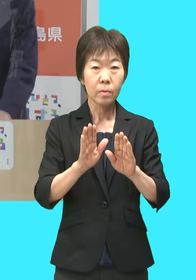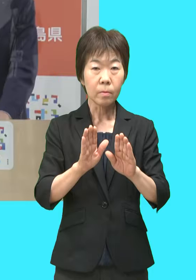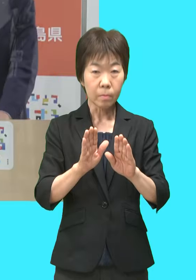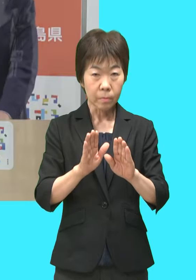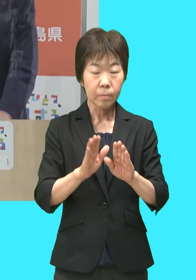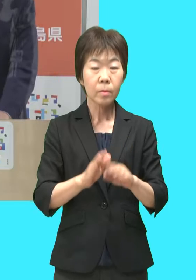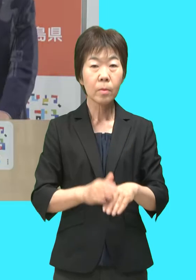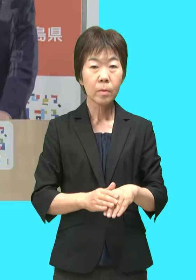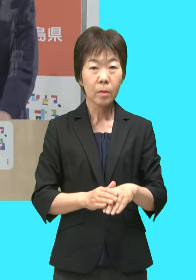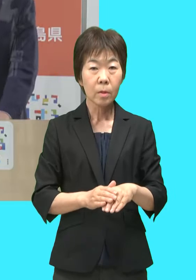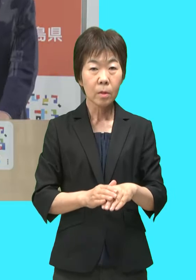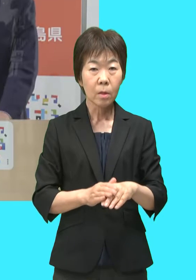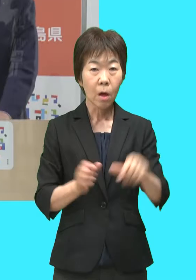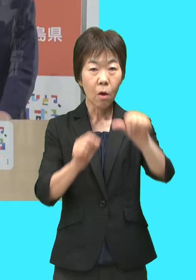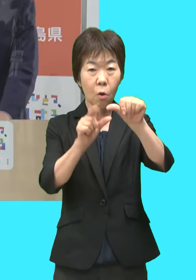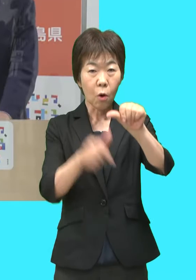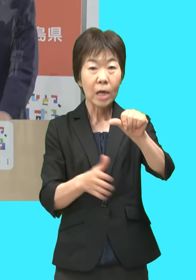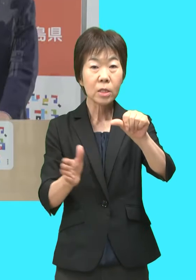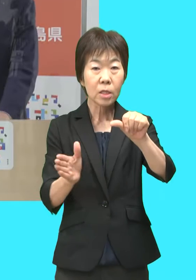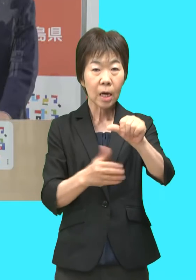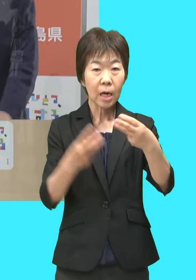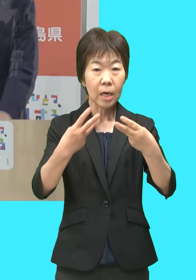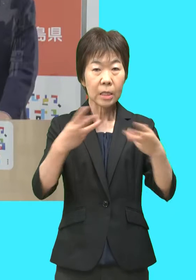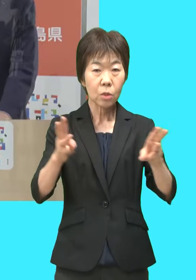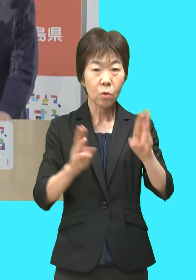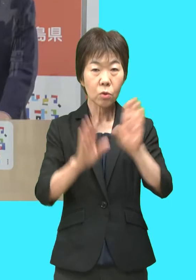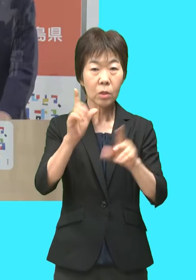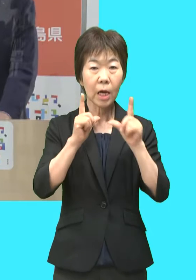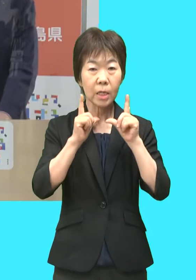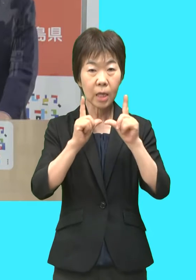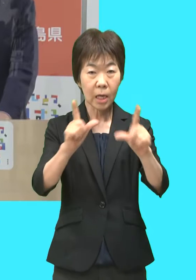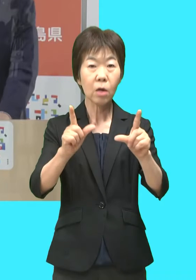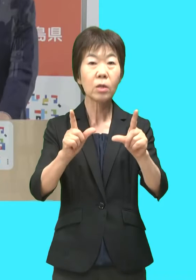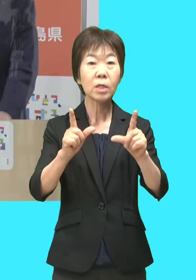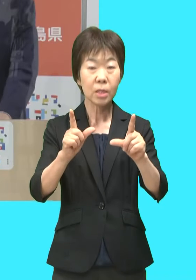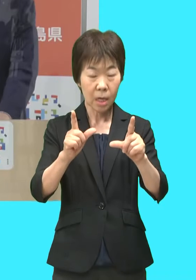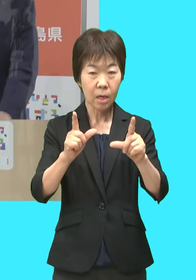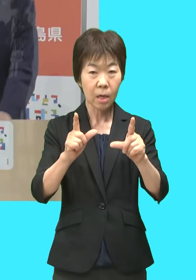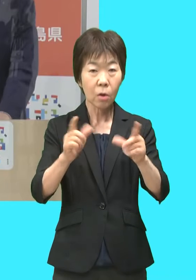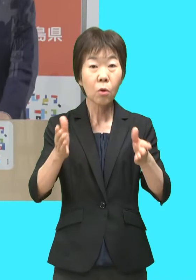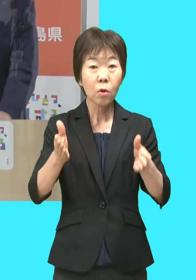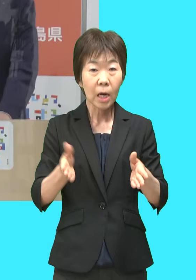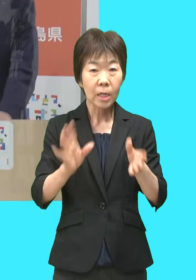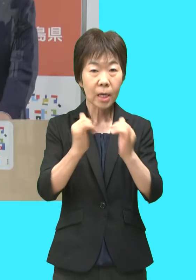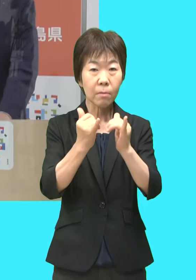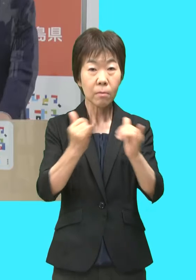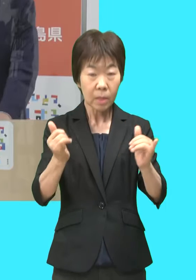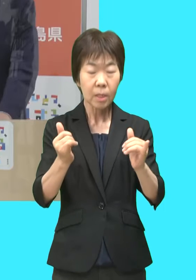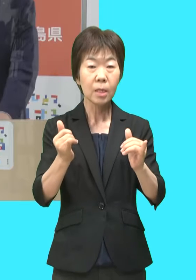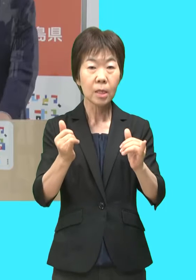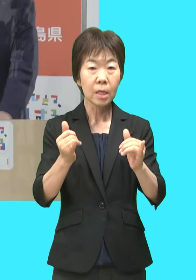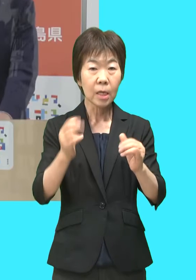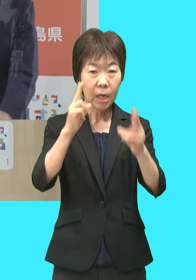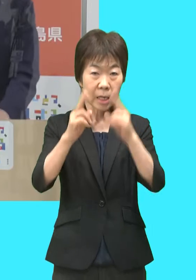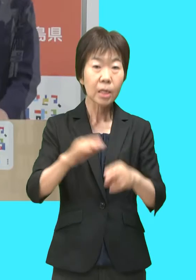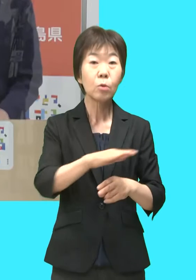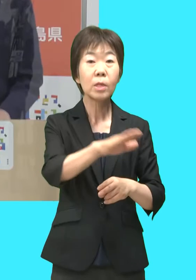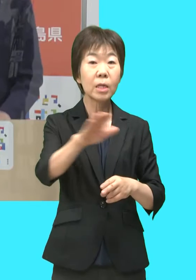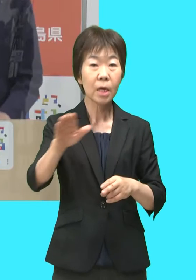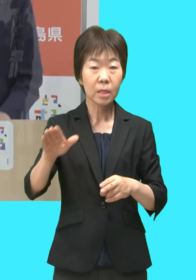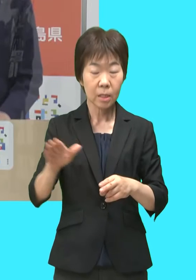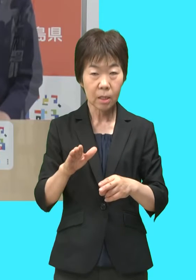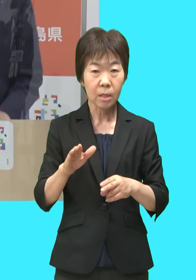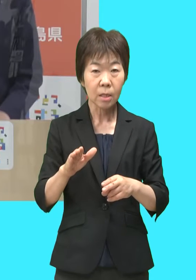改めて先月から非常事態宣言を発出しまして、この間県民の皆さん、事業者の皆さん